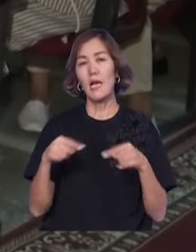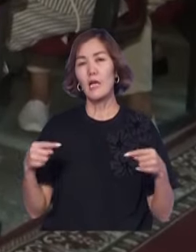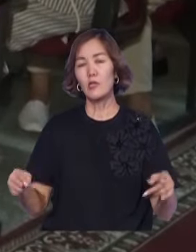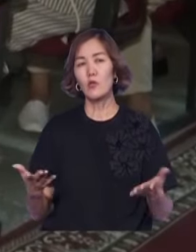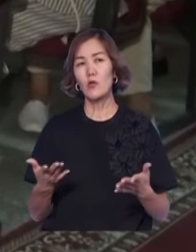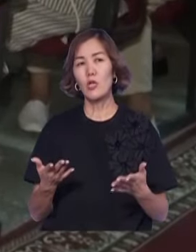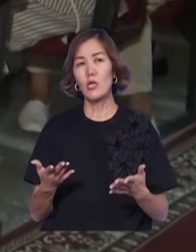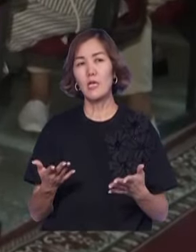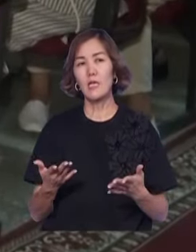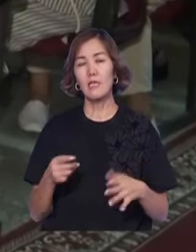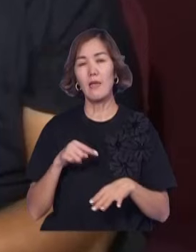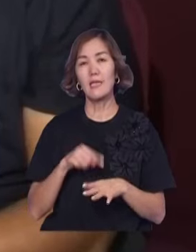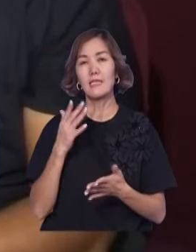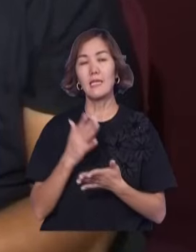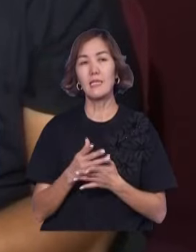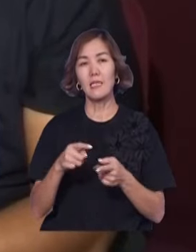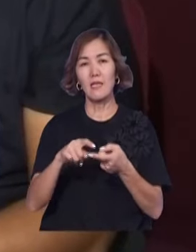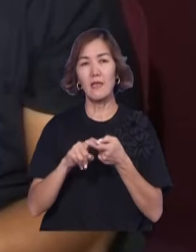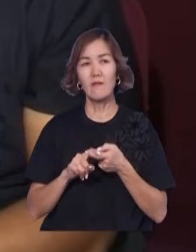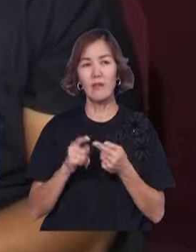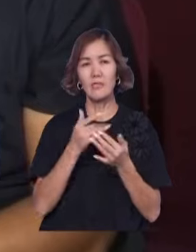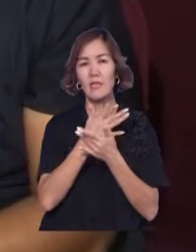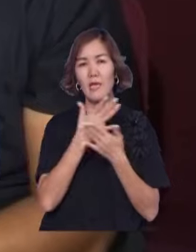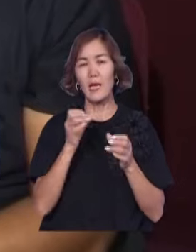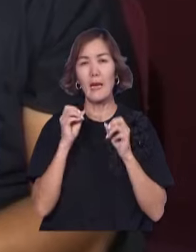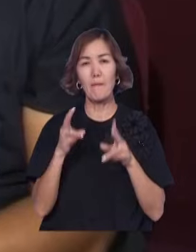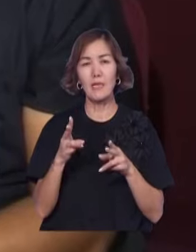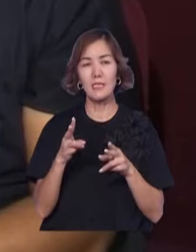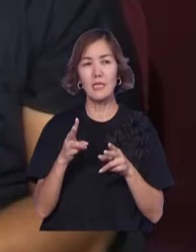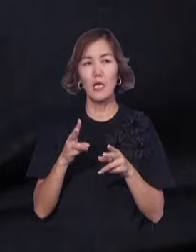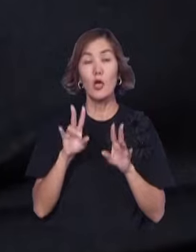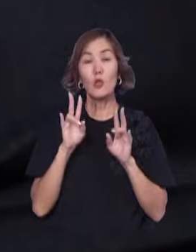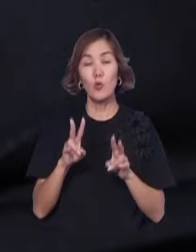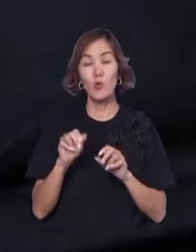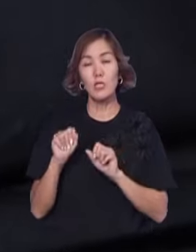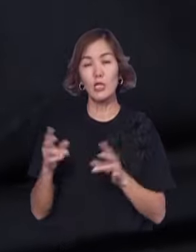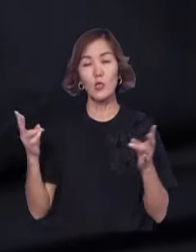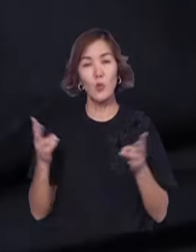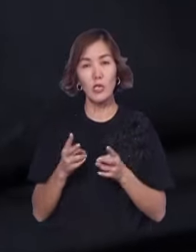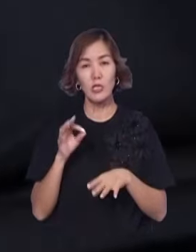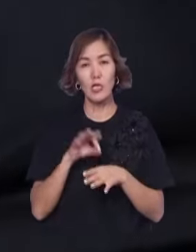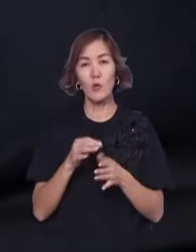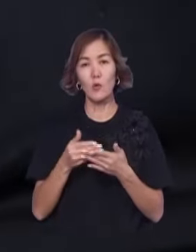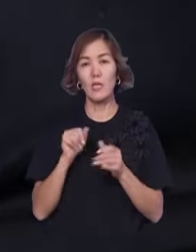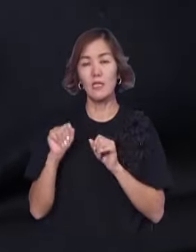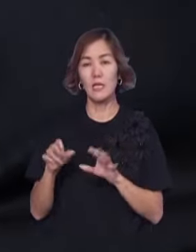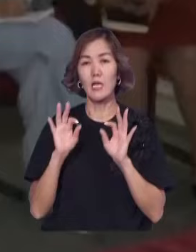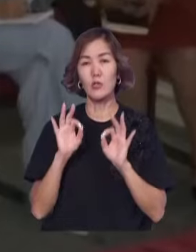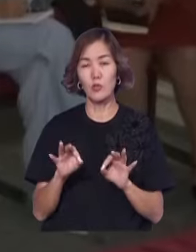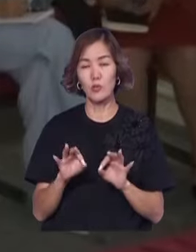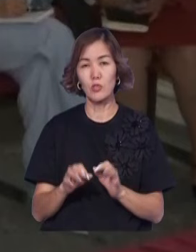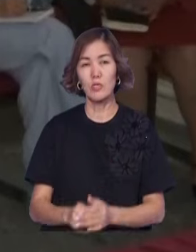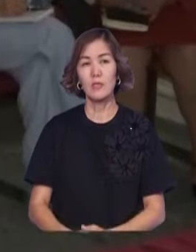шырышты қабаттарына әсер етеді. Инфекцияның көптеген түрлері қауіпті бола бермейді, дегенмен сақтану қажет. Ауырмаудың жолын іздеген абзал.